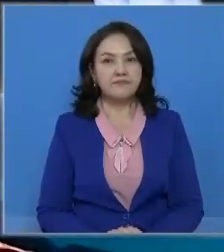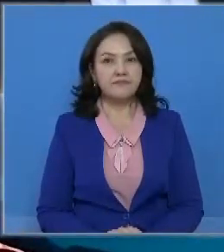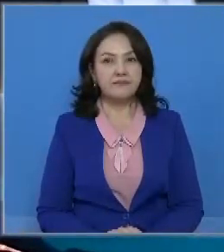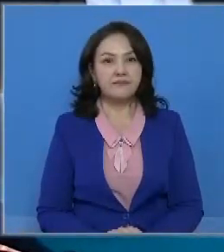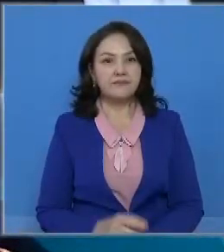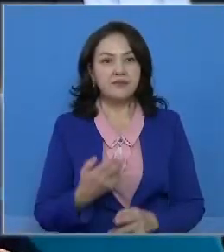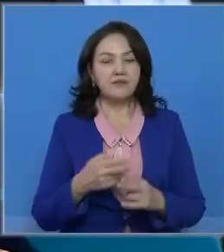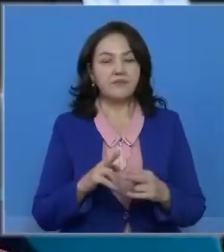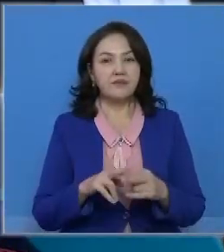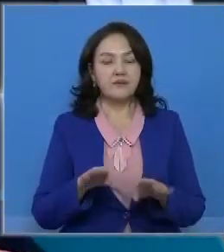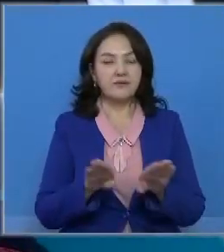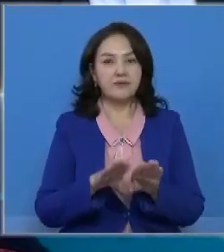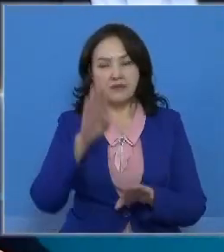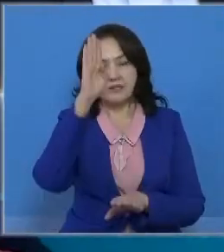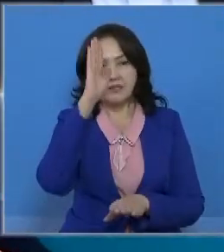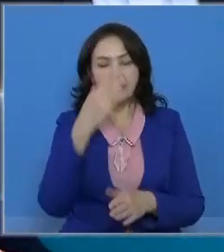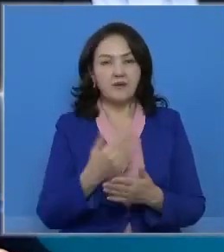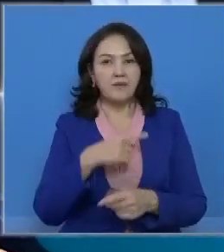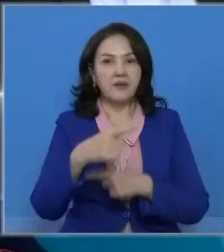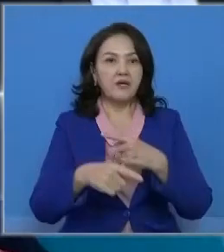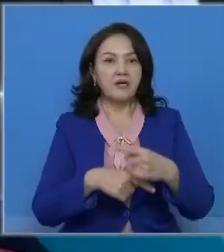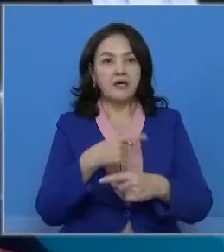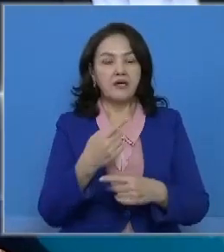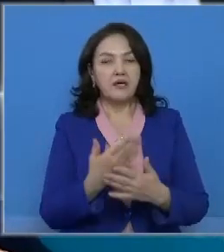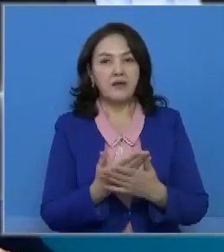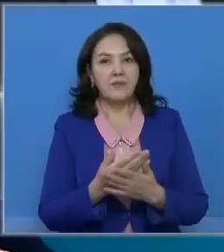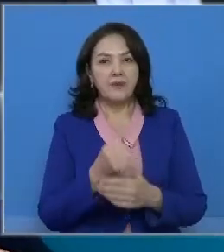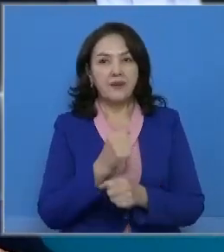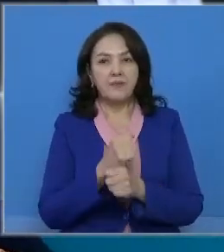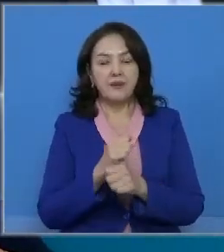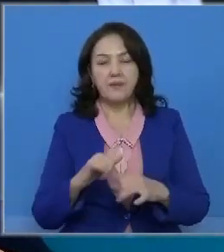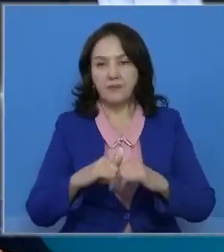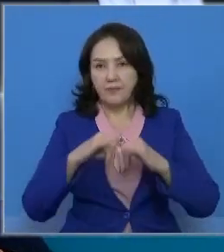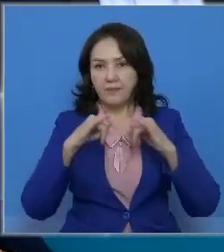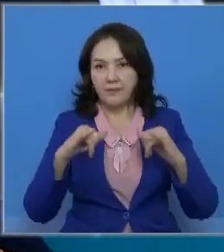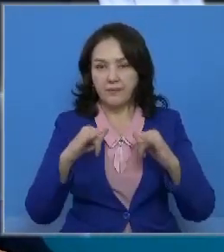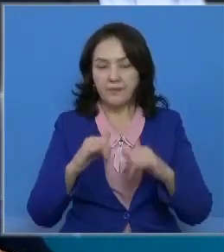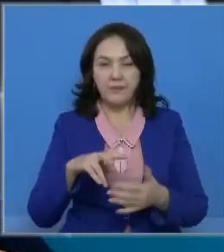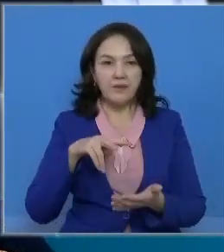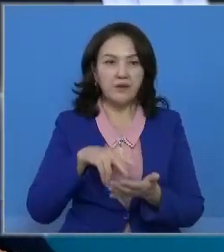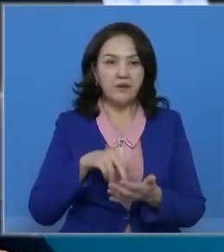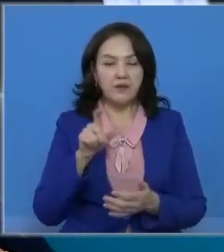Сондықтан міне осындай жігіттер, міне Құдайға шүкір, болашақта елге де талай жақсы аяқтарында тұрған азаматтар.